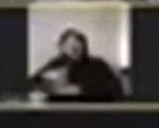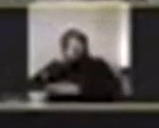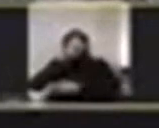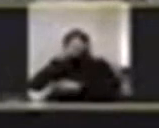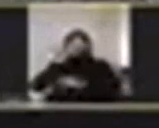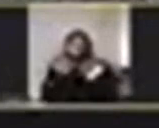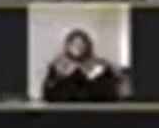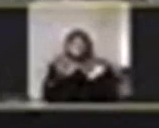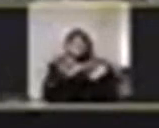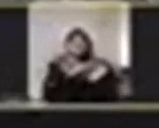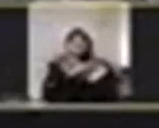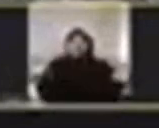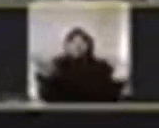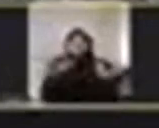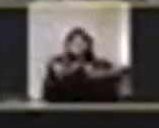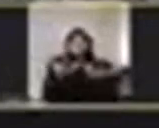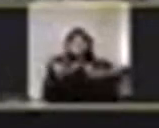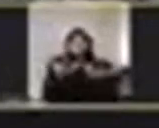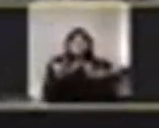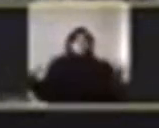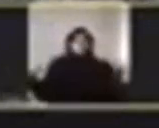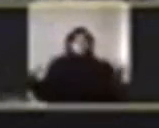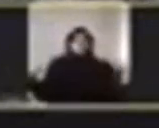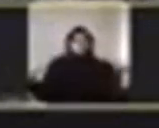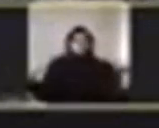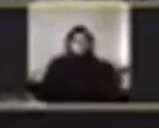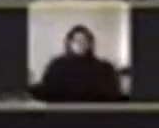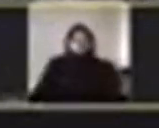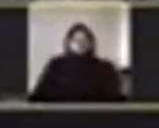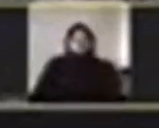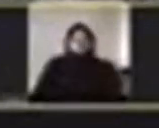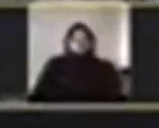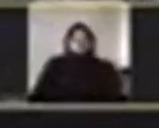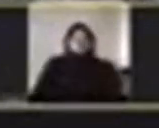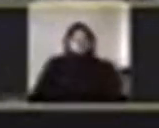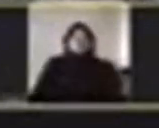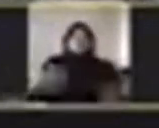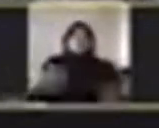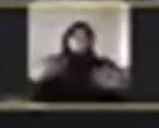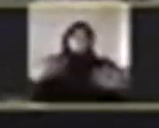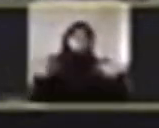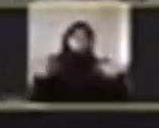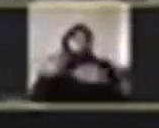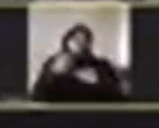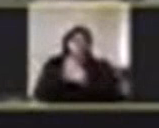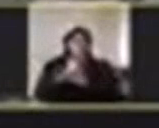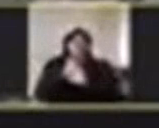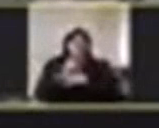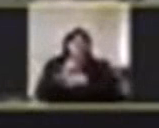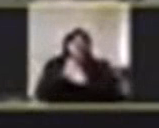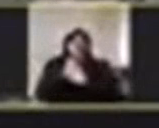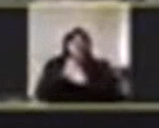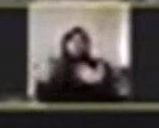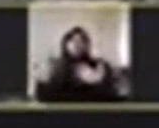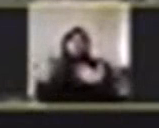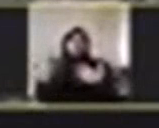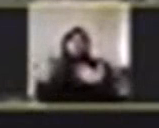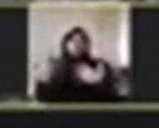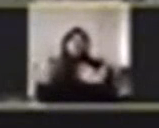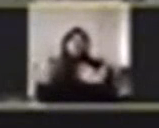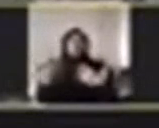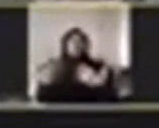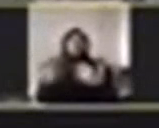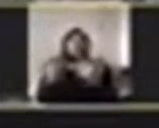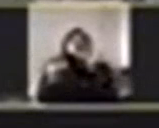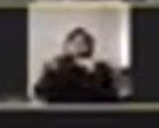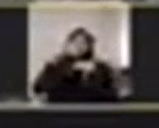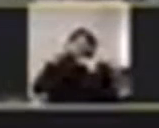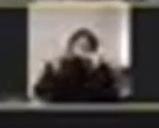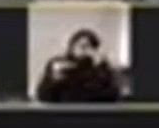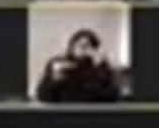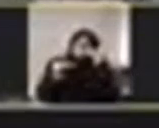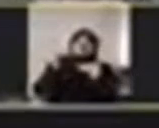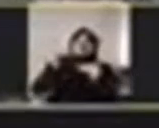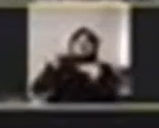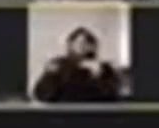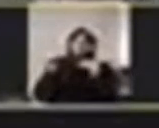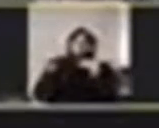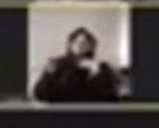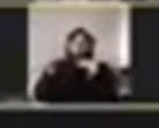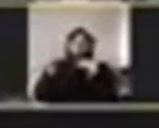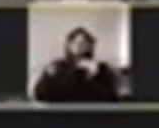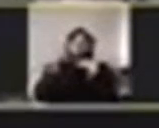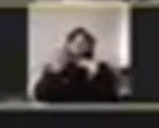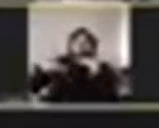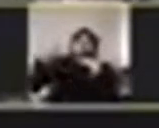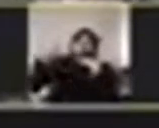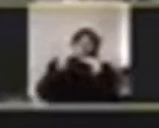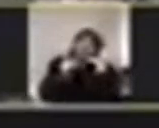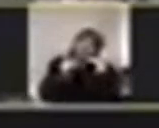Next. Bagaimana dengan guru? Nah, ternyata guru berada pada posisi cukup tipis, di mana guru yang setuju, lebih